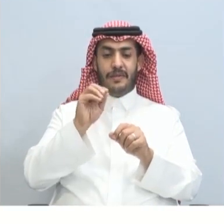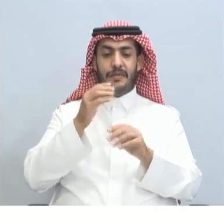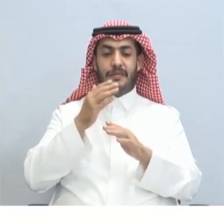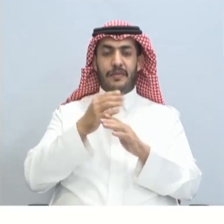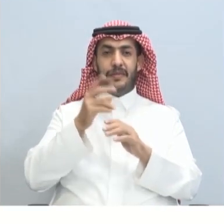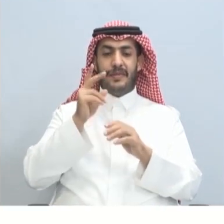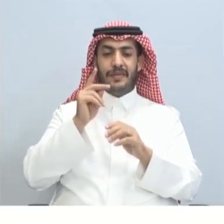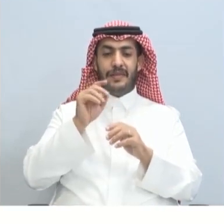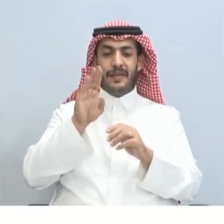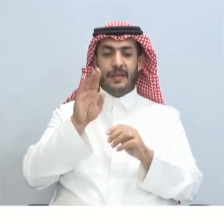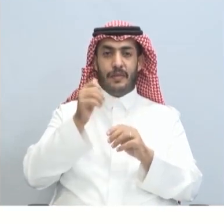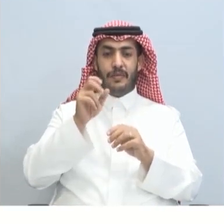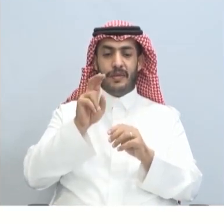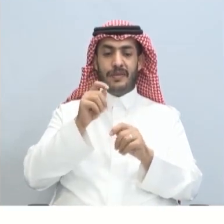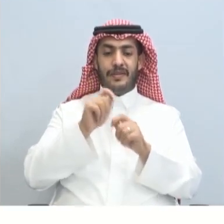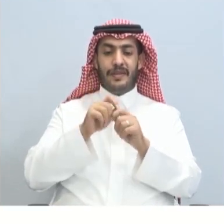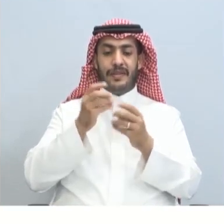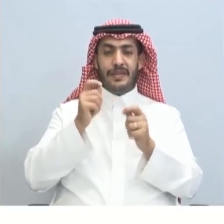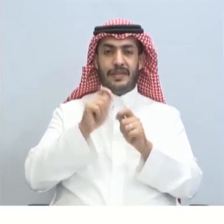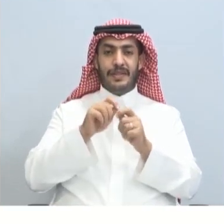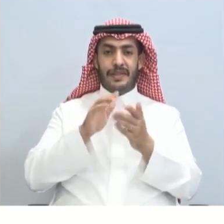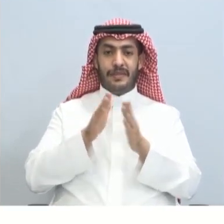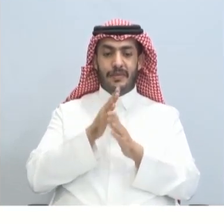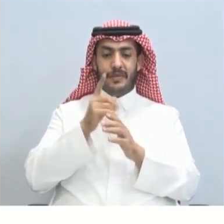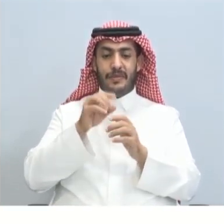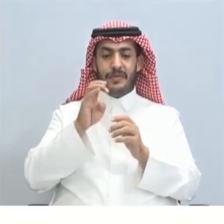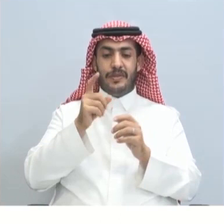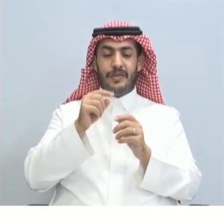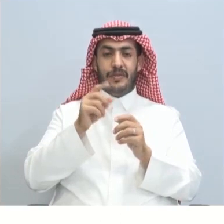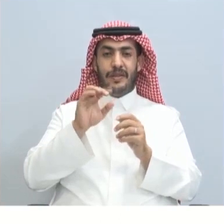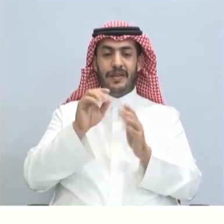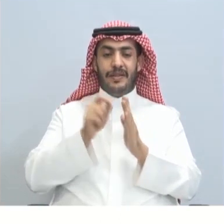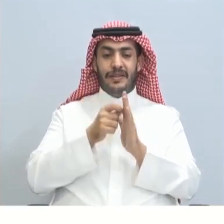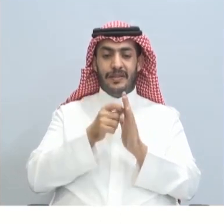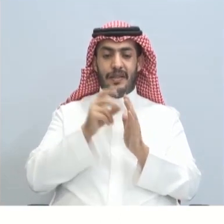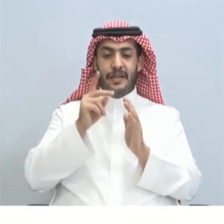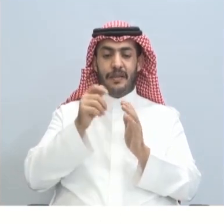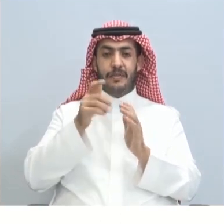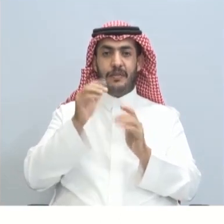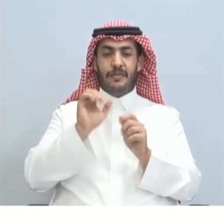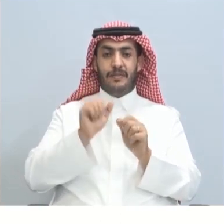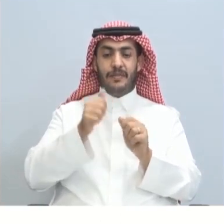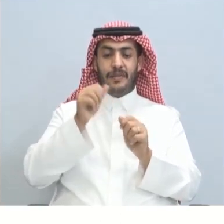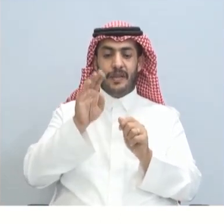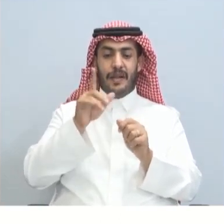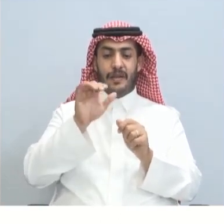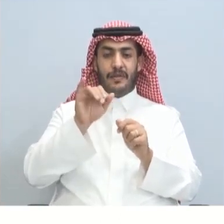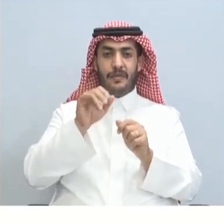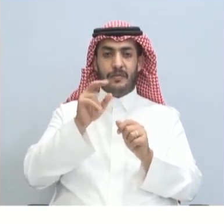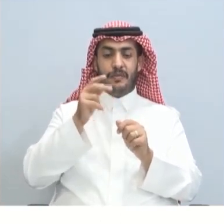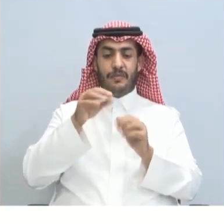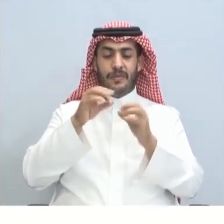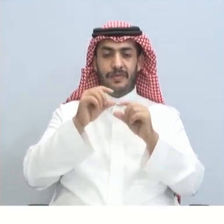الاسمده الكربونات صناعه الاسمنت والجير والطباشير ومصدر للكاس